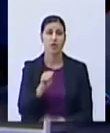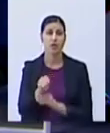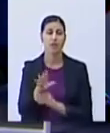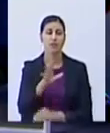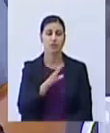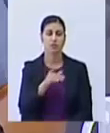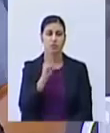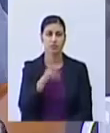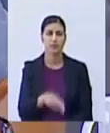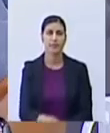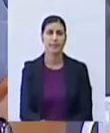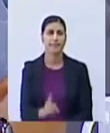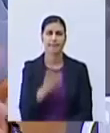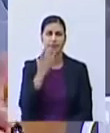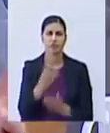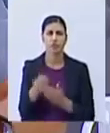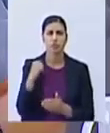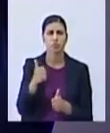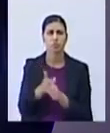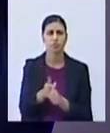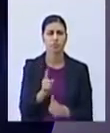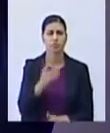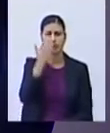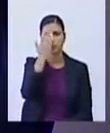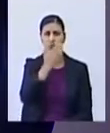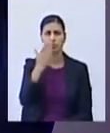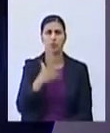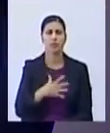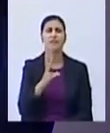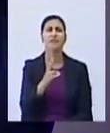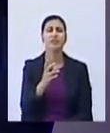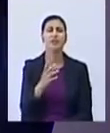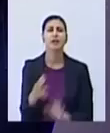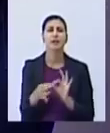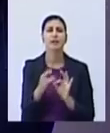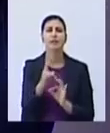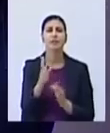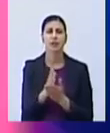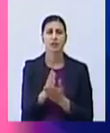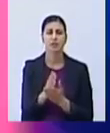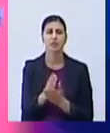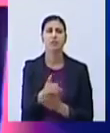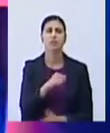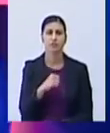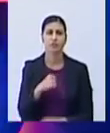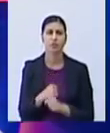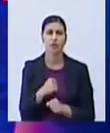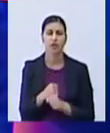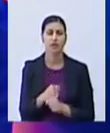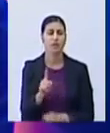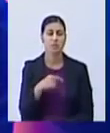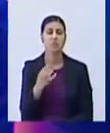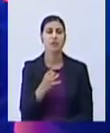ჩვენ პარტია ვისთანაც ასოცირდება და ჩვენ ზურგს გვიმაგრებს საქართველოს მოსახლეობა. ვისთანაც ასოცირდება? მაყურებელმა გააკეთოს თავად. არა, მაყურებელმა,